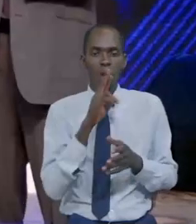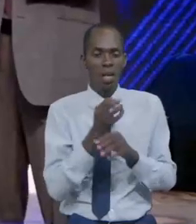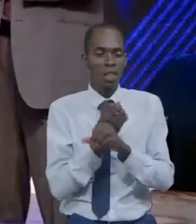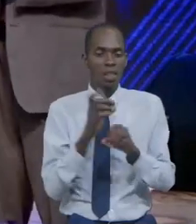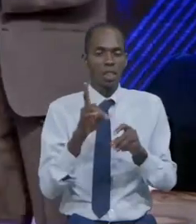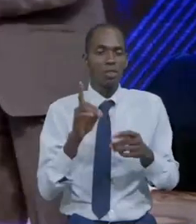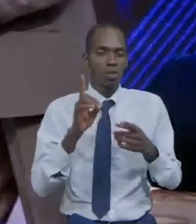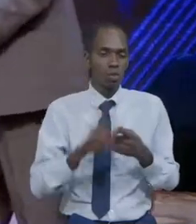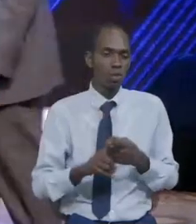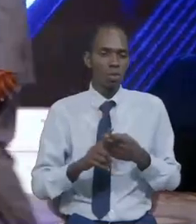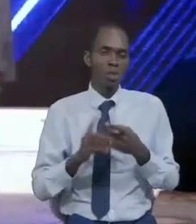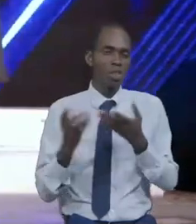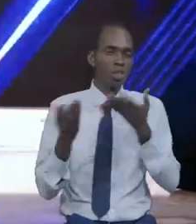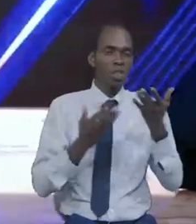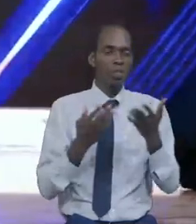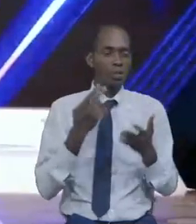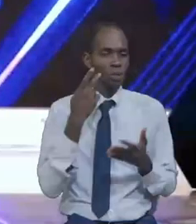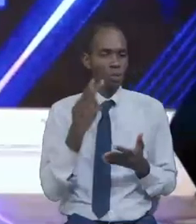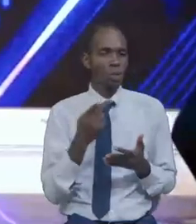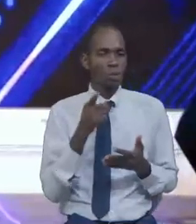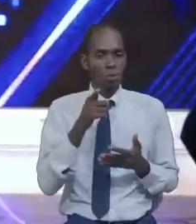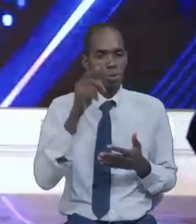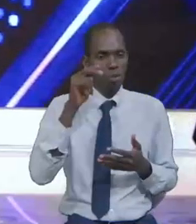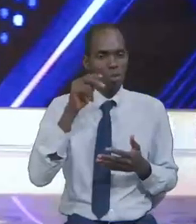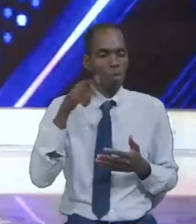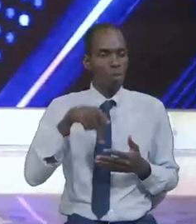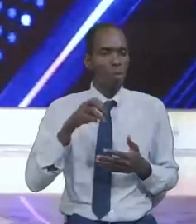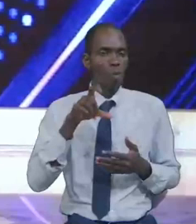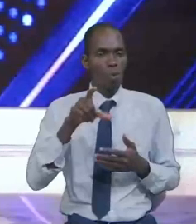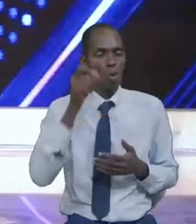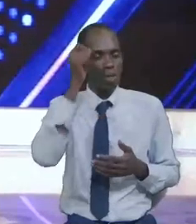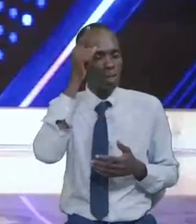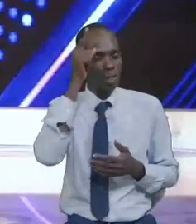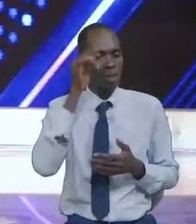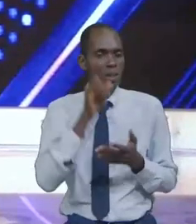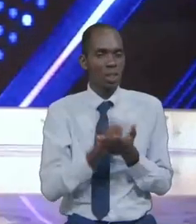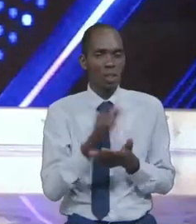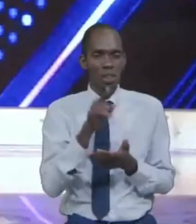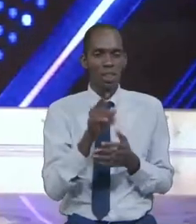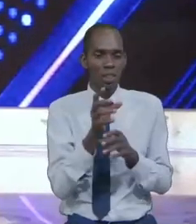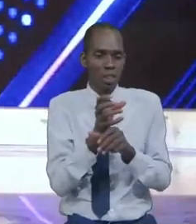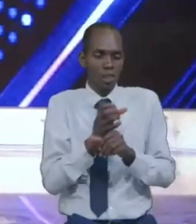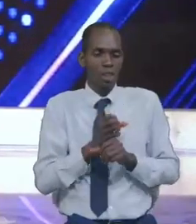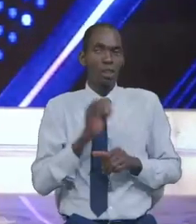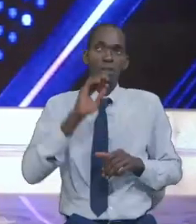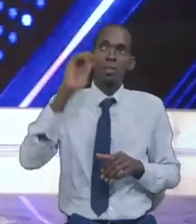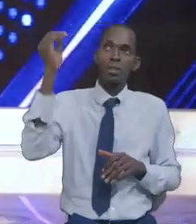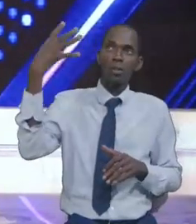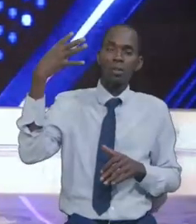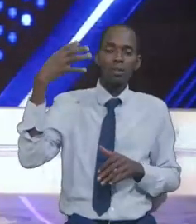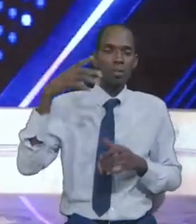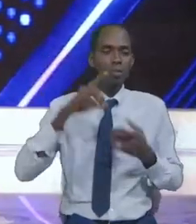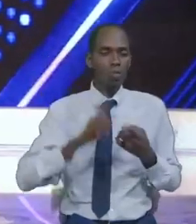Ainsi, l'apôtre Paul a compris qu'il a reçu la grâce pour qu'il révèle cette grâce